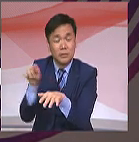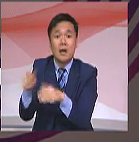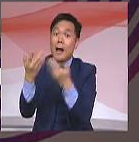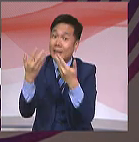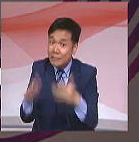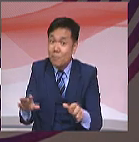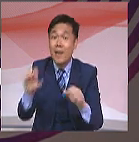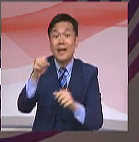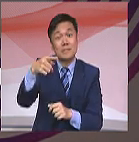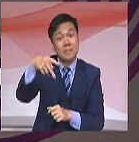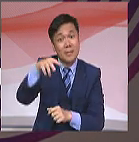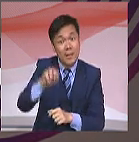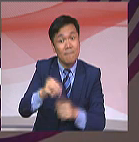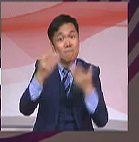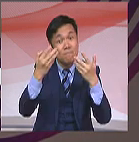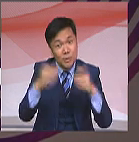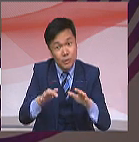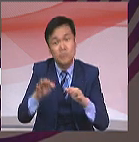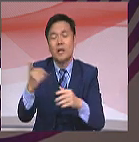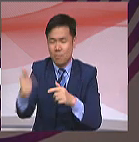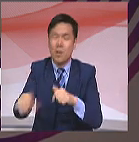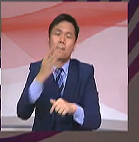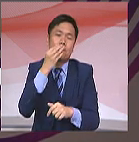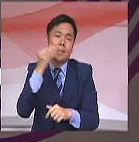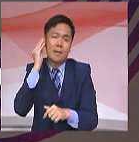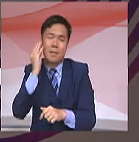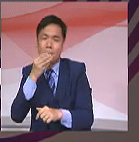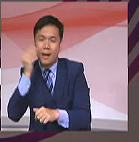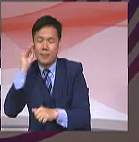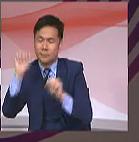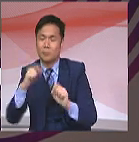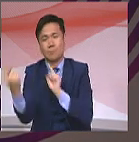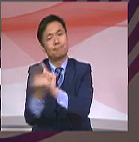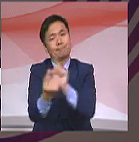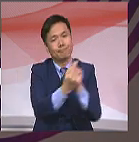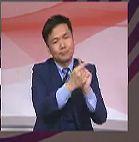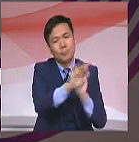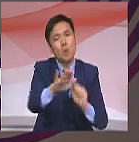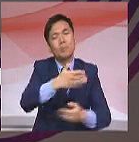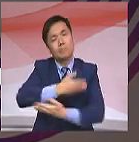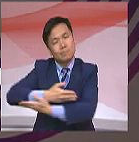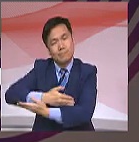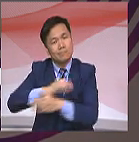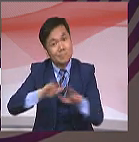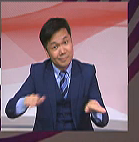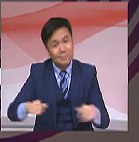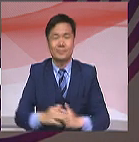bapa boleh bertemu dengan anak-anak. Jadi ada lagi ruang kalau nak tanya soalan saya.